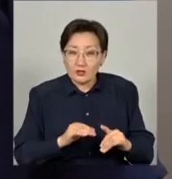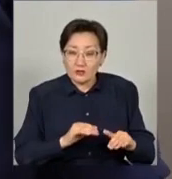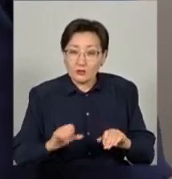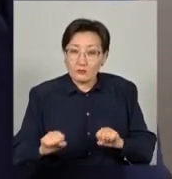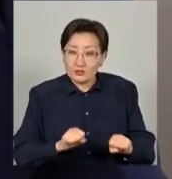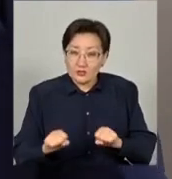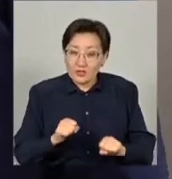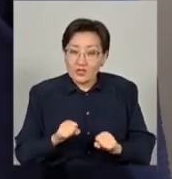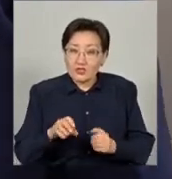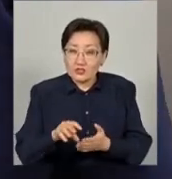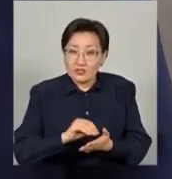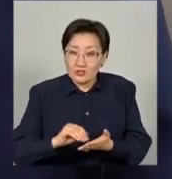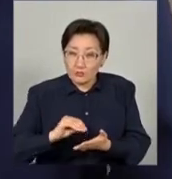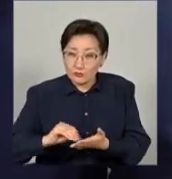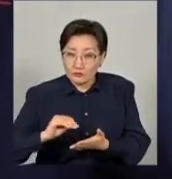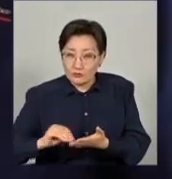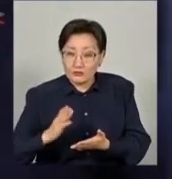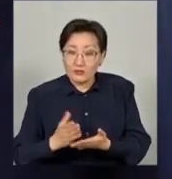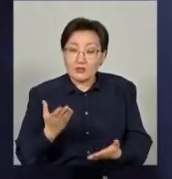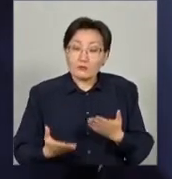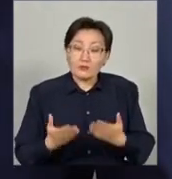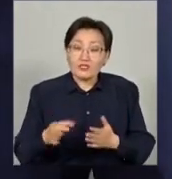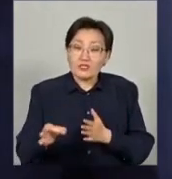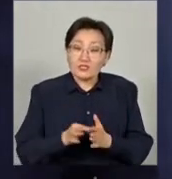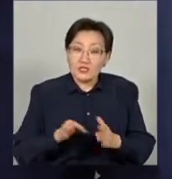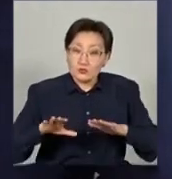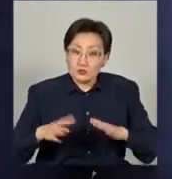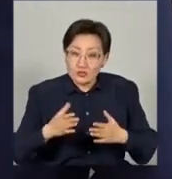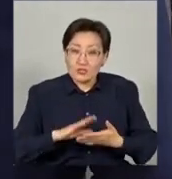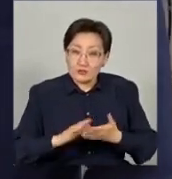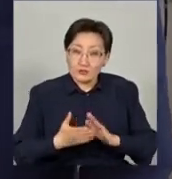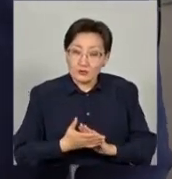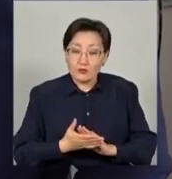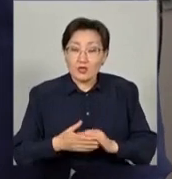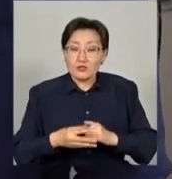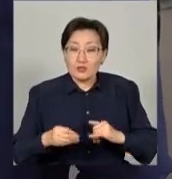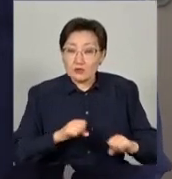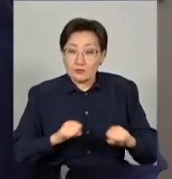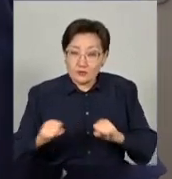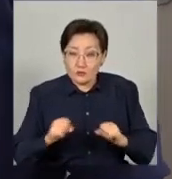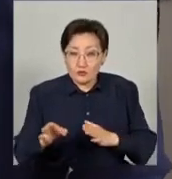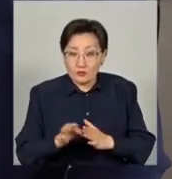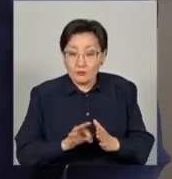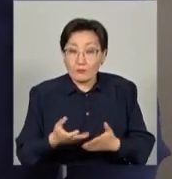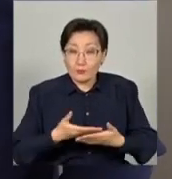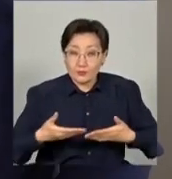жазып отырады. Егер бірай экстренный случай оқпаса, мысалы земетрясение болса, срочный, біз